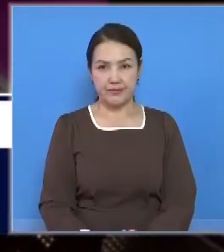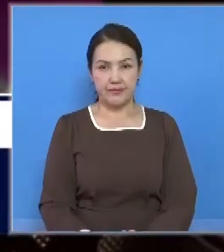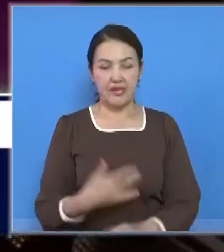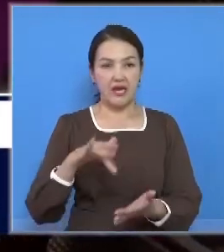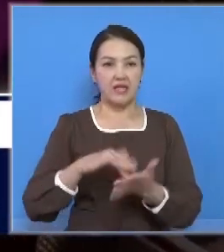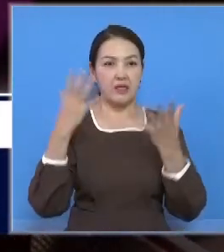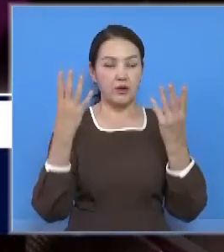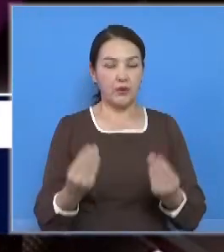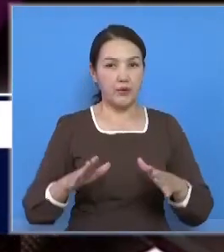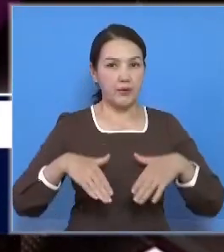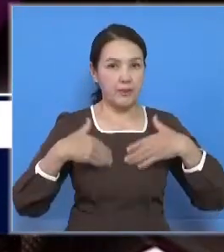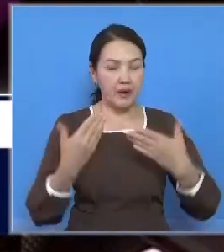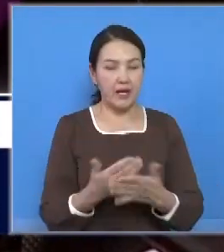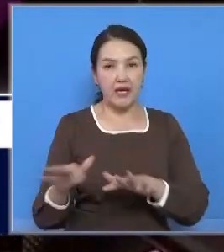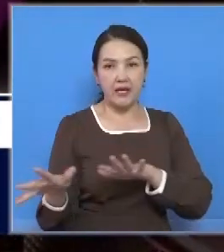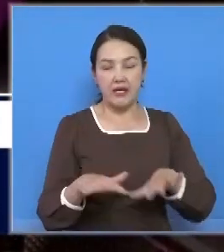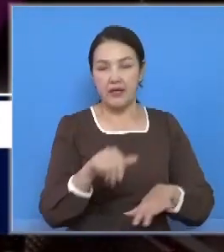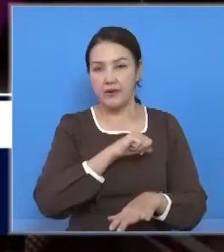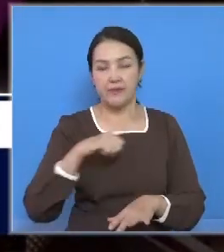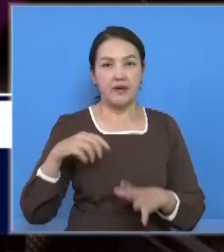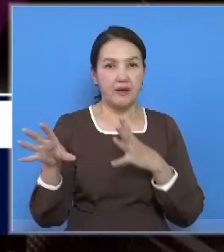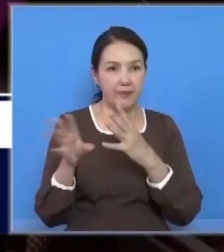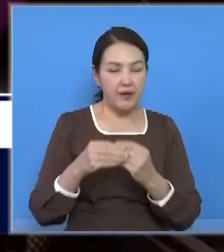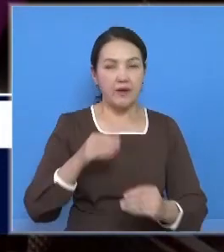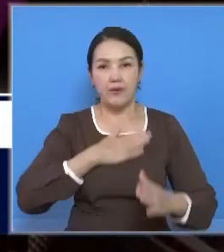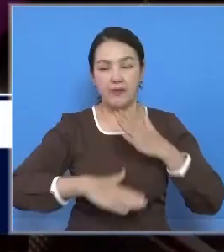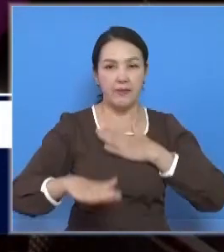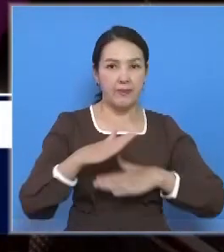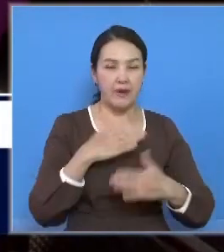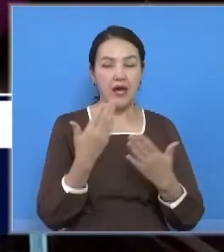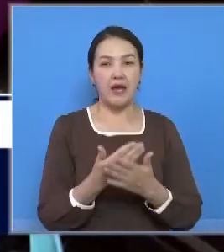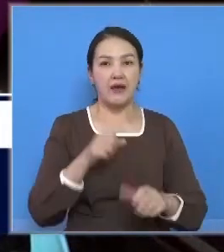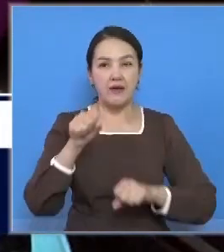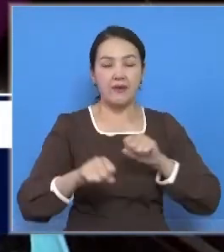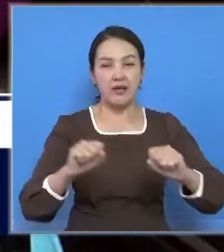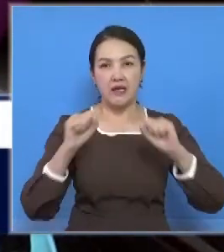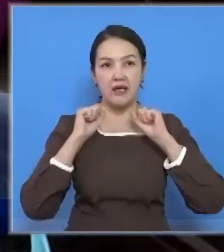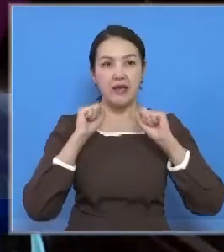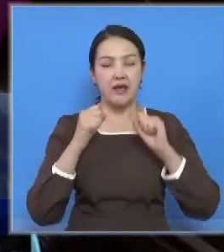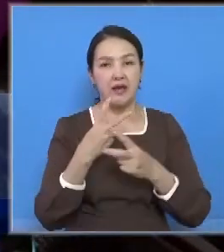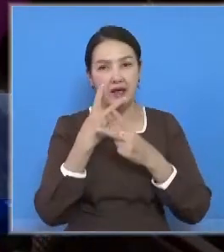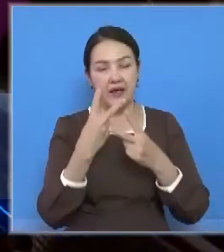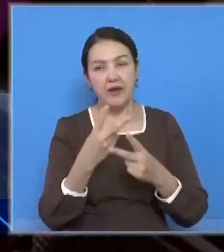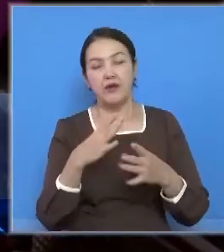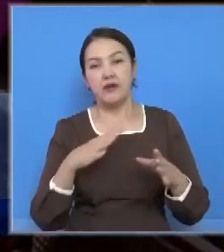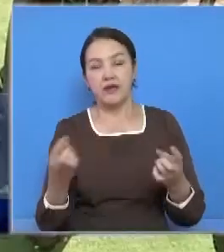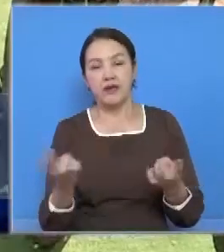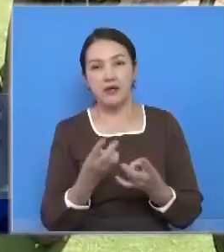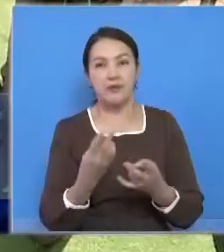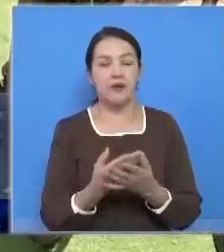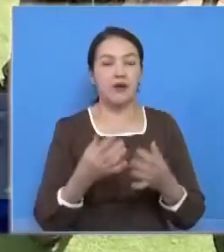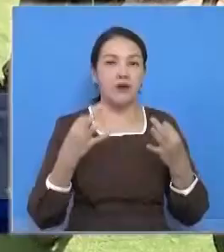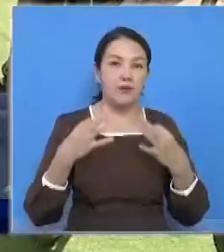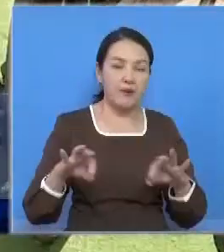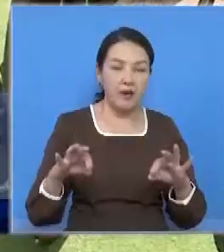Қала күніне орай ұйымдастырылған ауқымды шарада өздеріңізбен бірге болғаныма қуаныштымын. Велоспортқа спорт деп қарау жеткіліксіз. Бұл